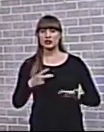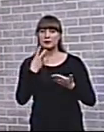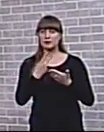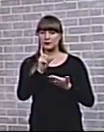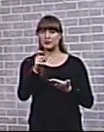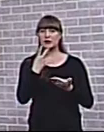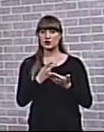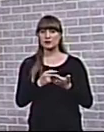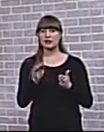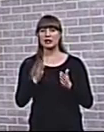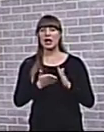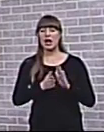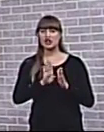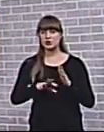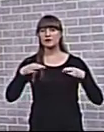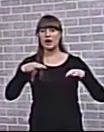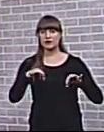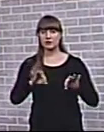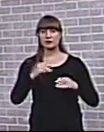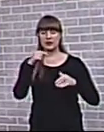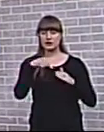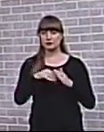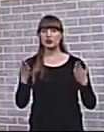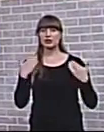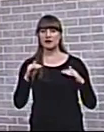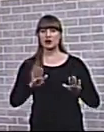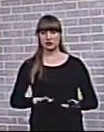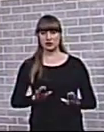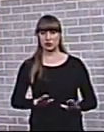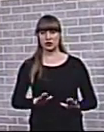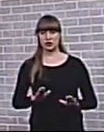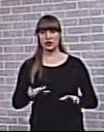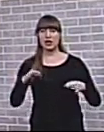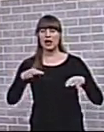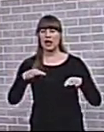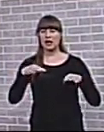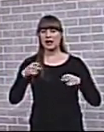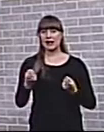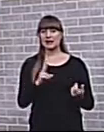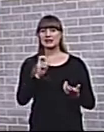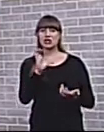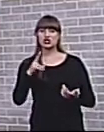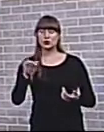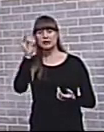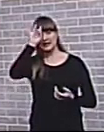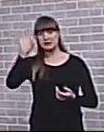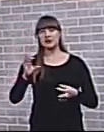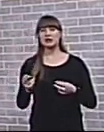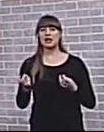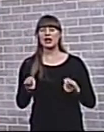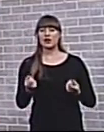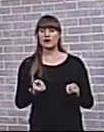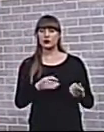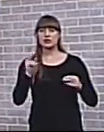предусматривает отсутствие автомобилей на внутридворовой территории. Кататься как Слуцкая. Знаменитая фигуристка учит